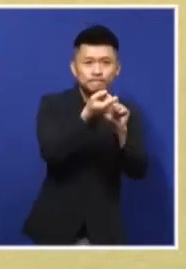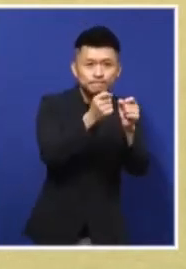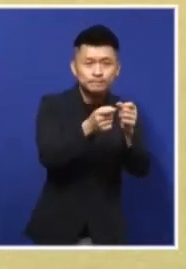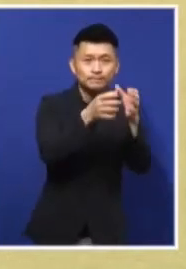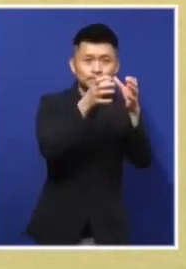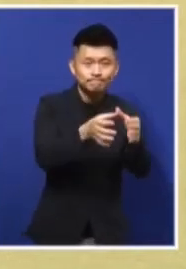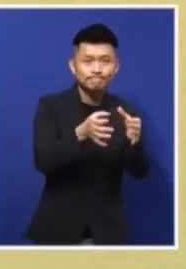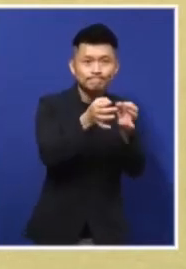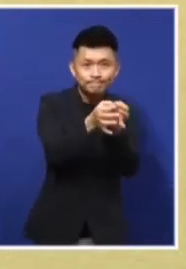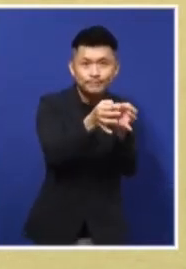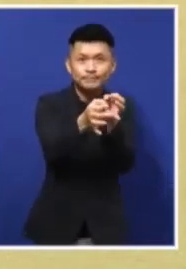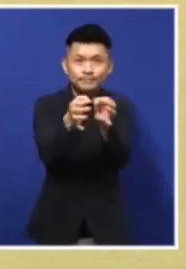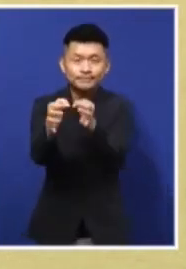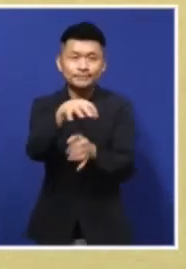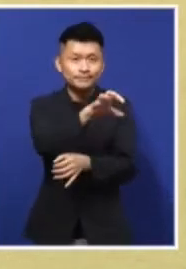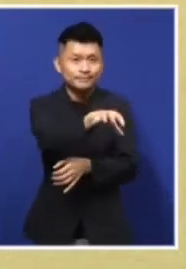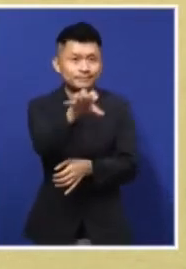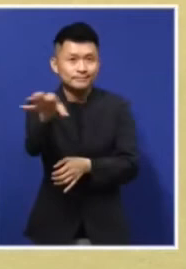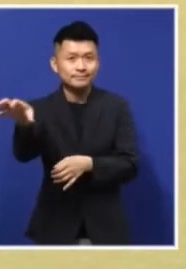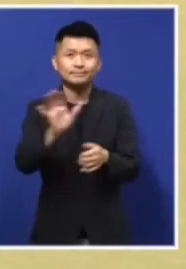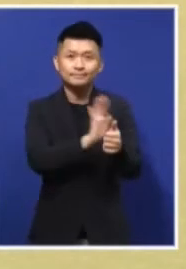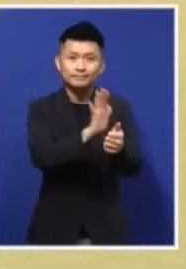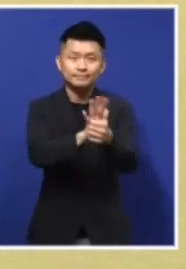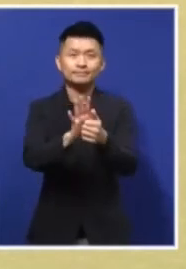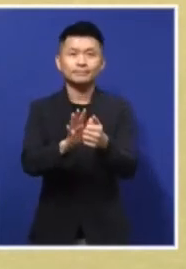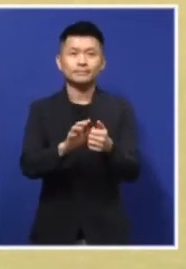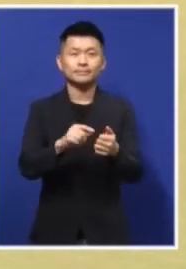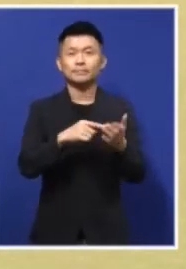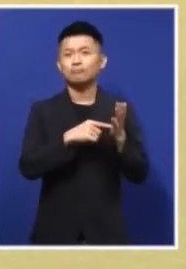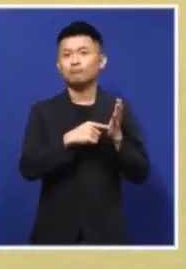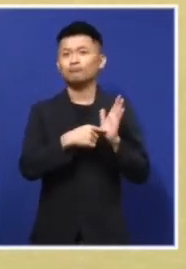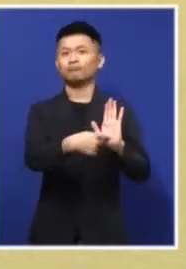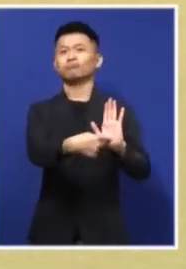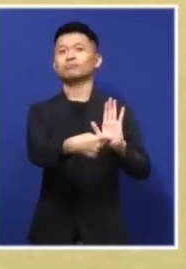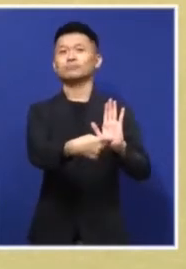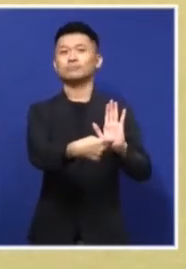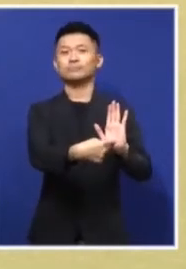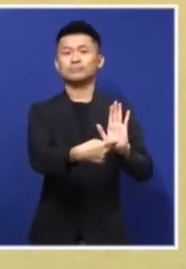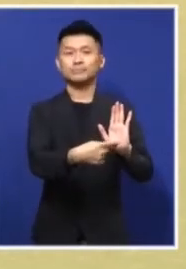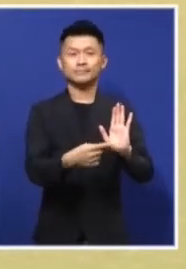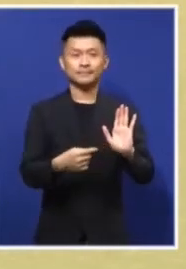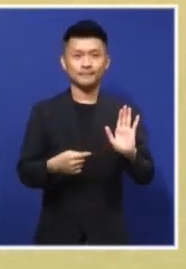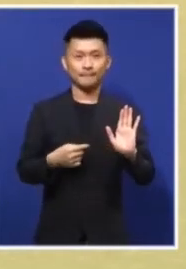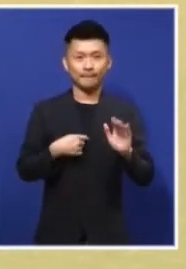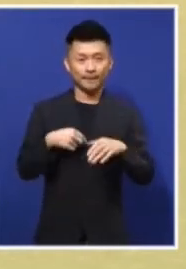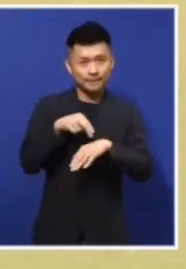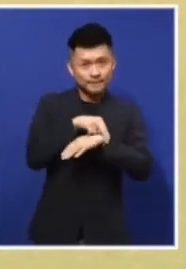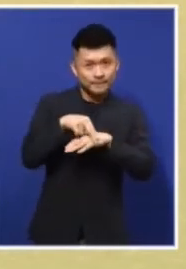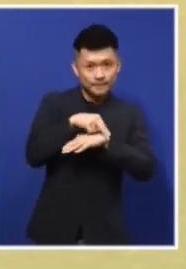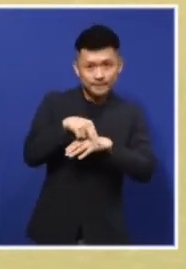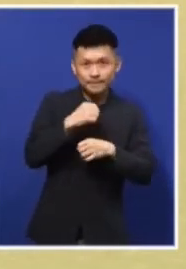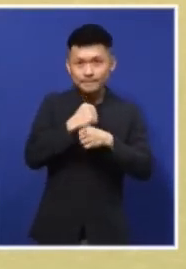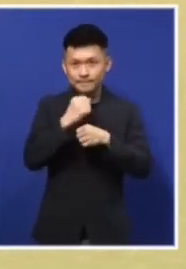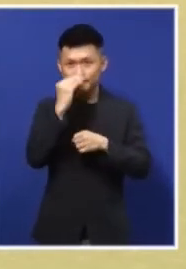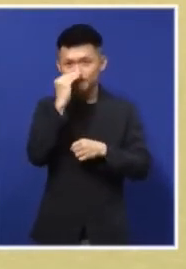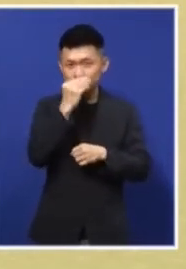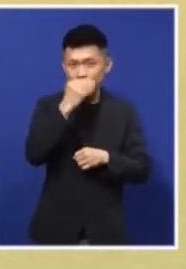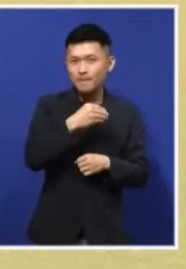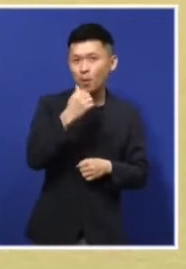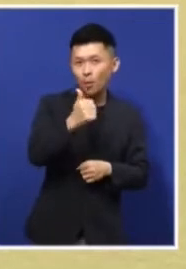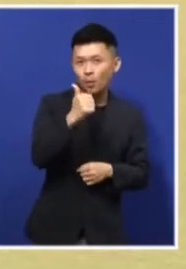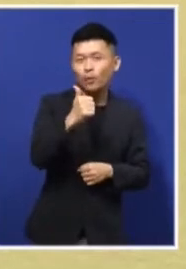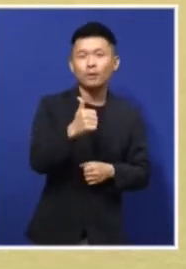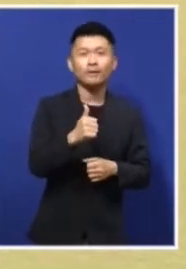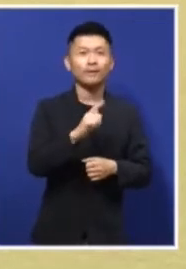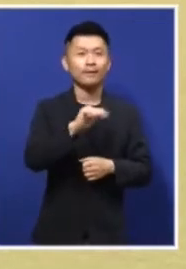方创生的店家好能够展现出他们的这些很多很精致的这些的产品。好，能够